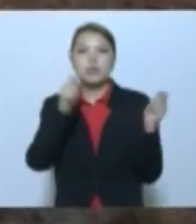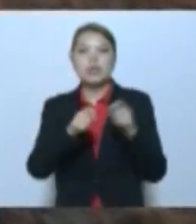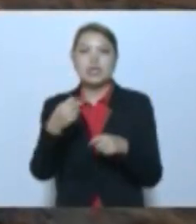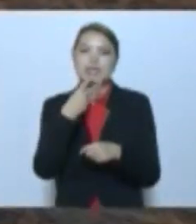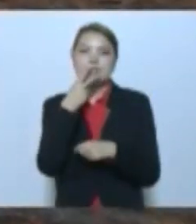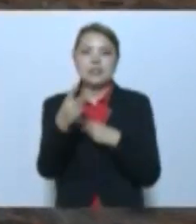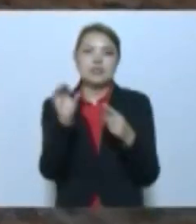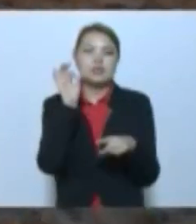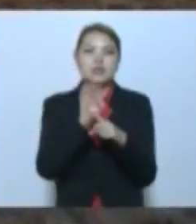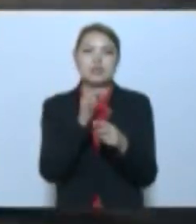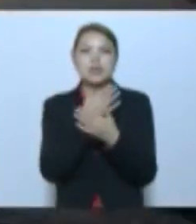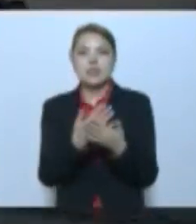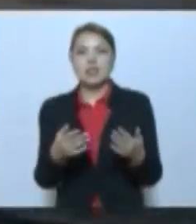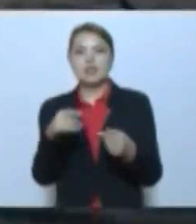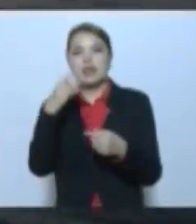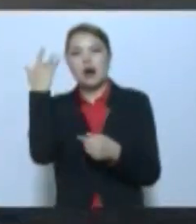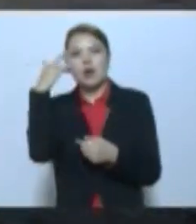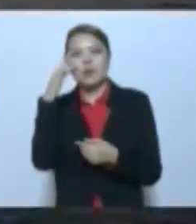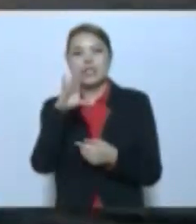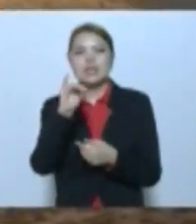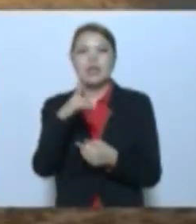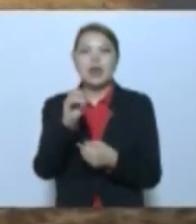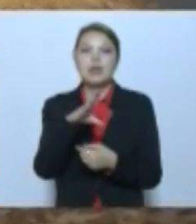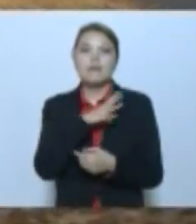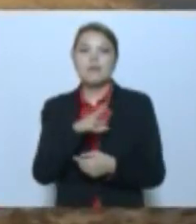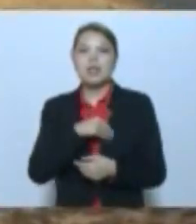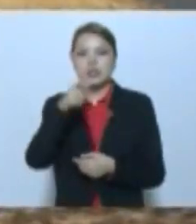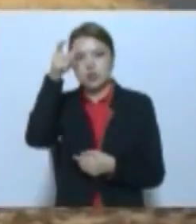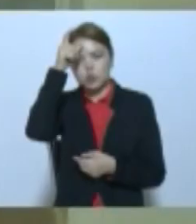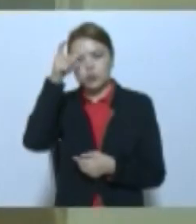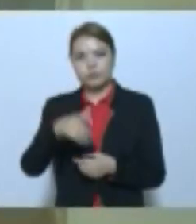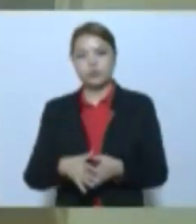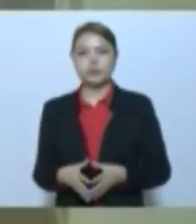красоты нашего региона приехали и граждане Америки, Италии, Франции и Турции.